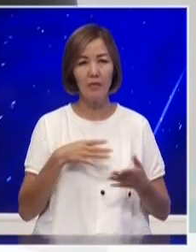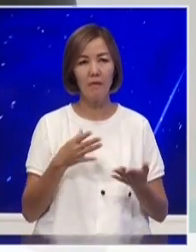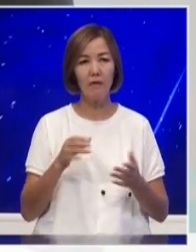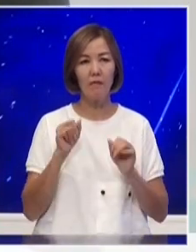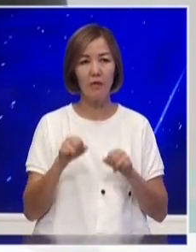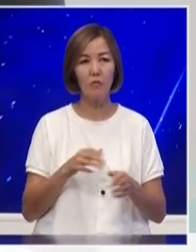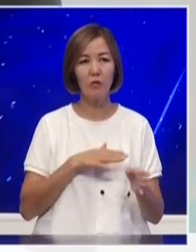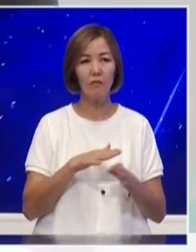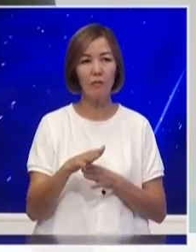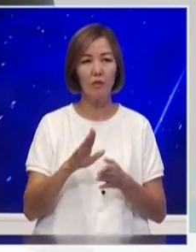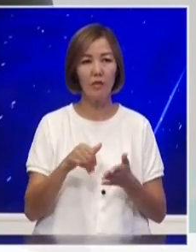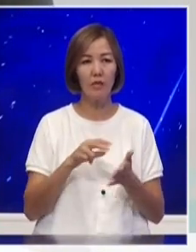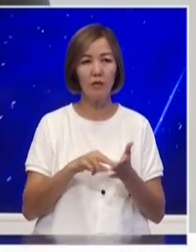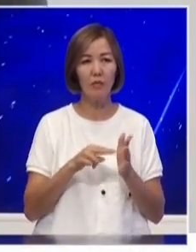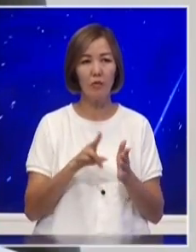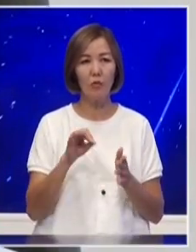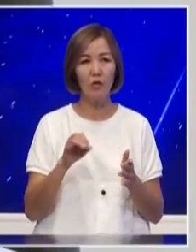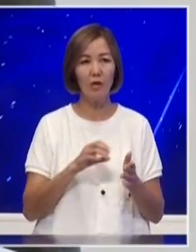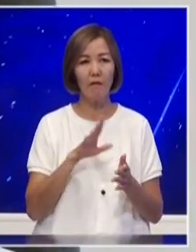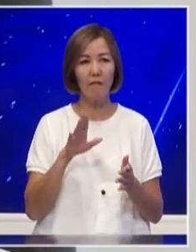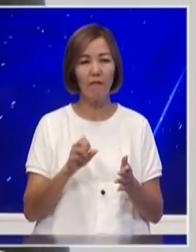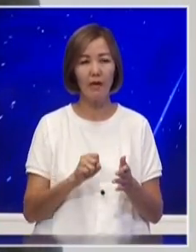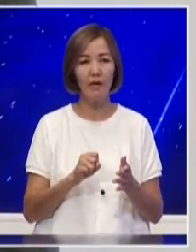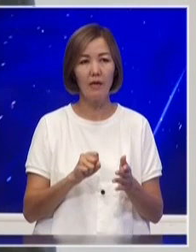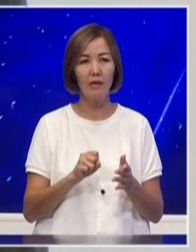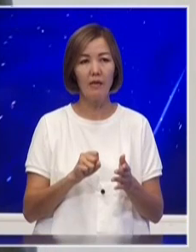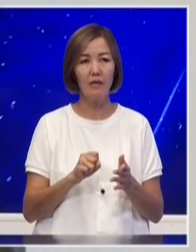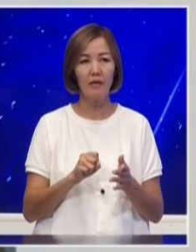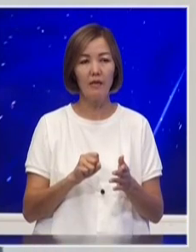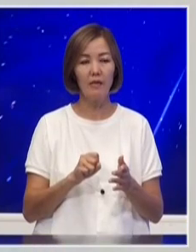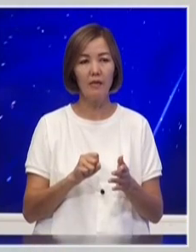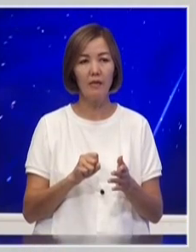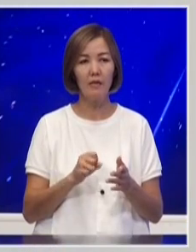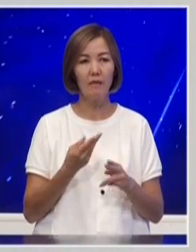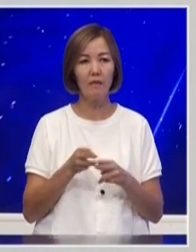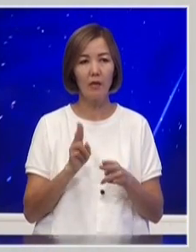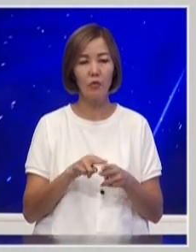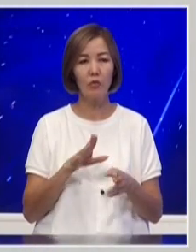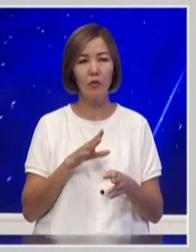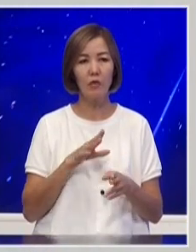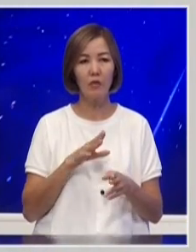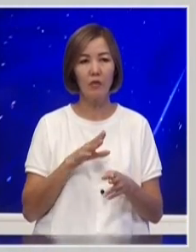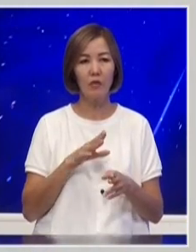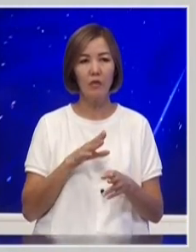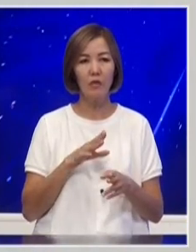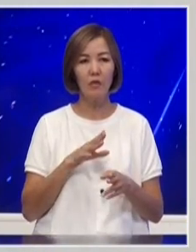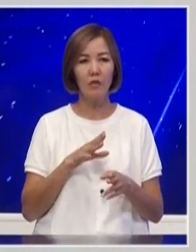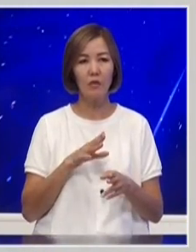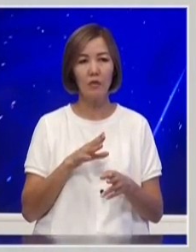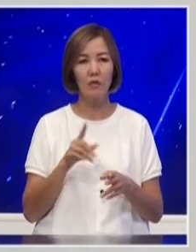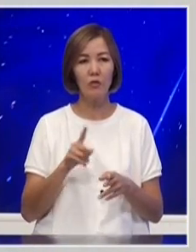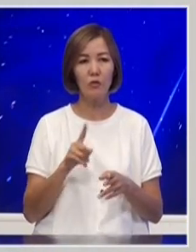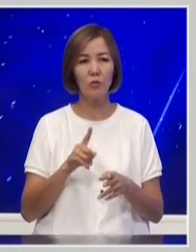возможность выполнить генеральный план города Кунаева и за оказанное содействие, которое было очень необходимо для того,